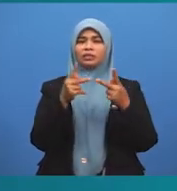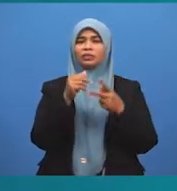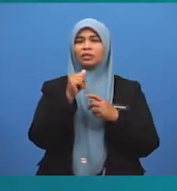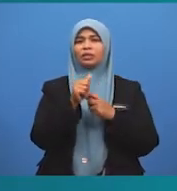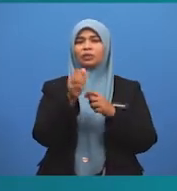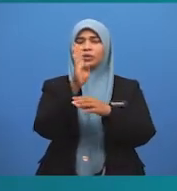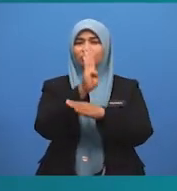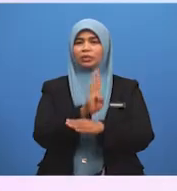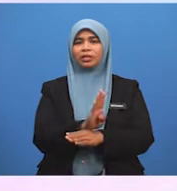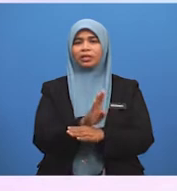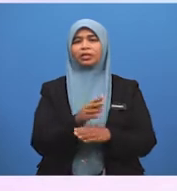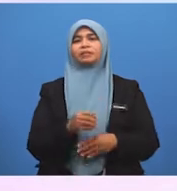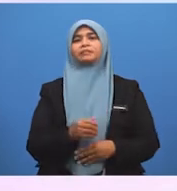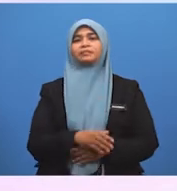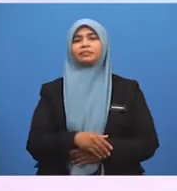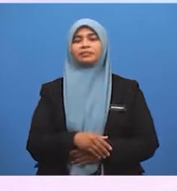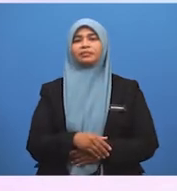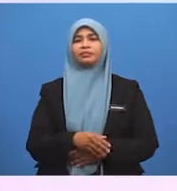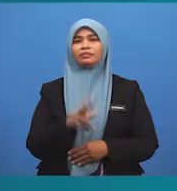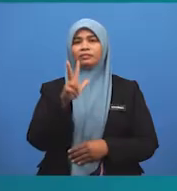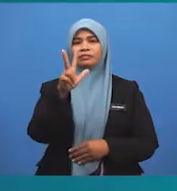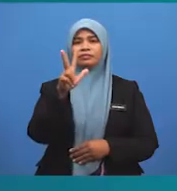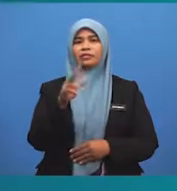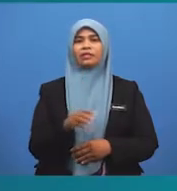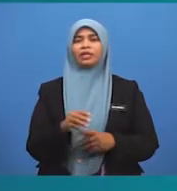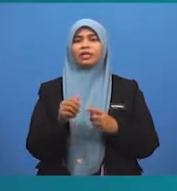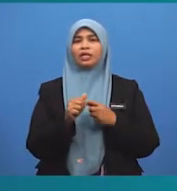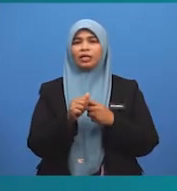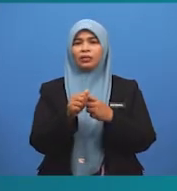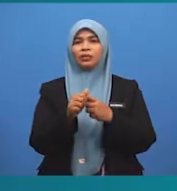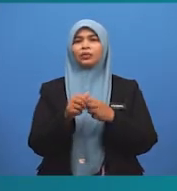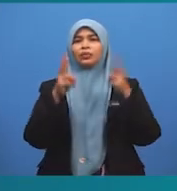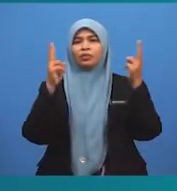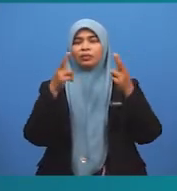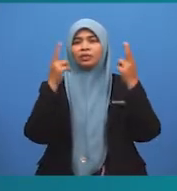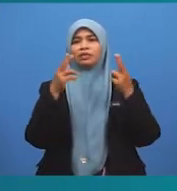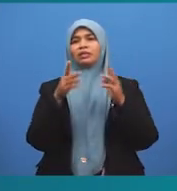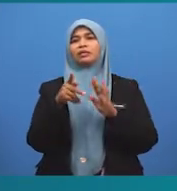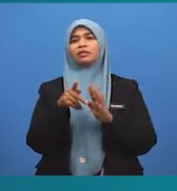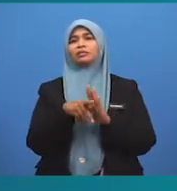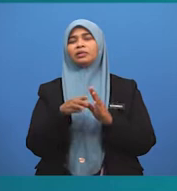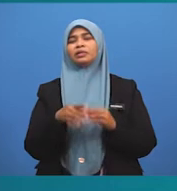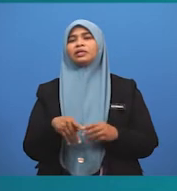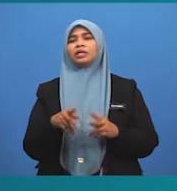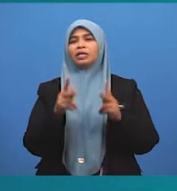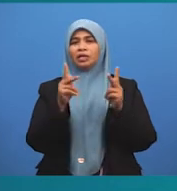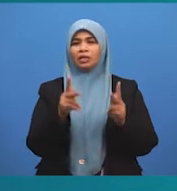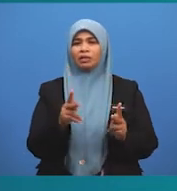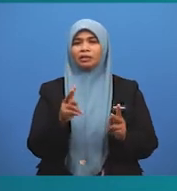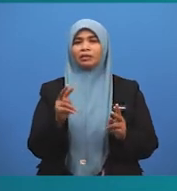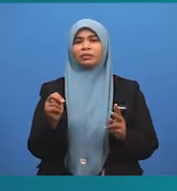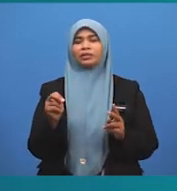masing-masing. Yang ketiga, mengikuti upacara pengumumian